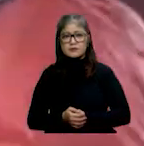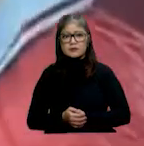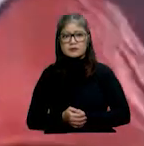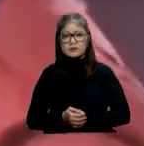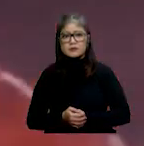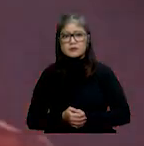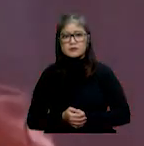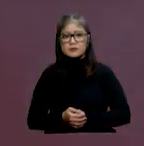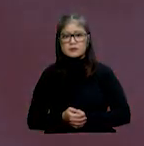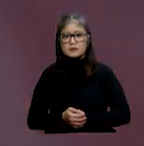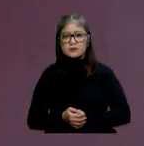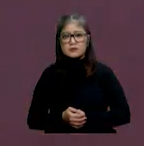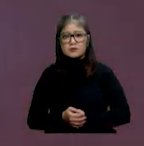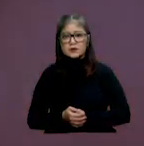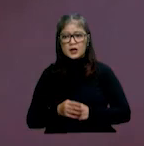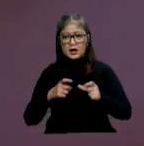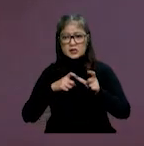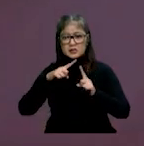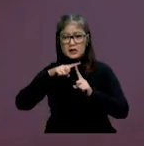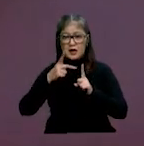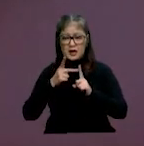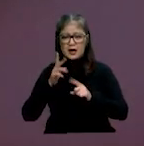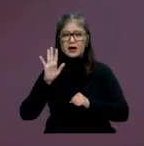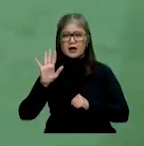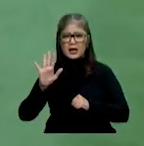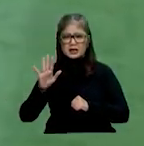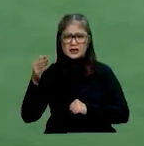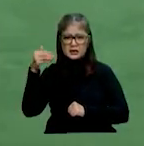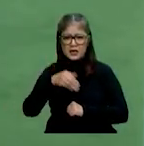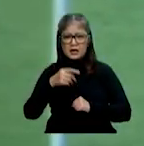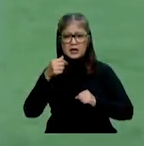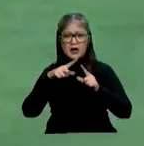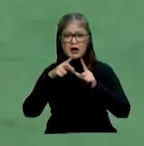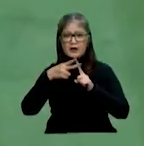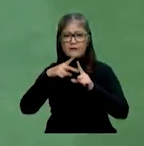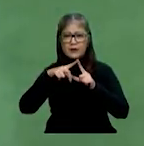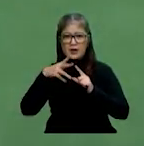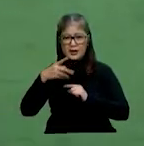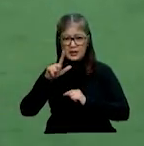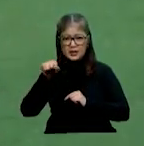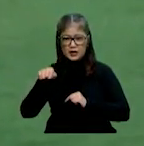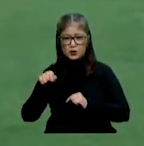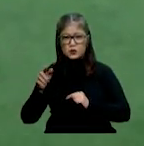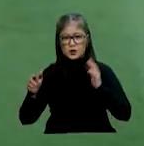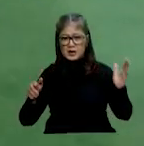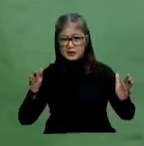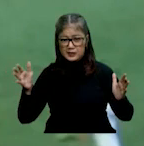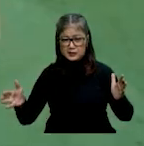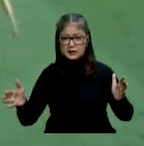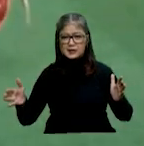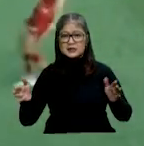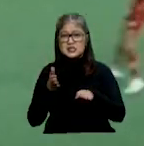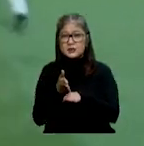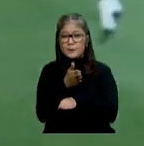Pertama di lini serang, Coach Shin Tae-yong diprediksi akan kembali memainkan Rafael Sturridge untuk posisi sayap. Di laga sebelumnya saat menghadapi